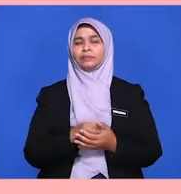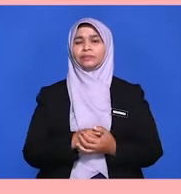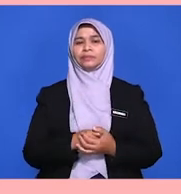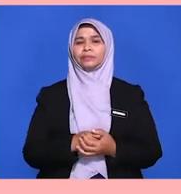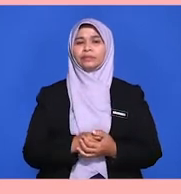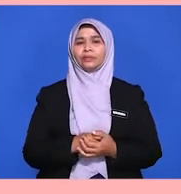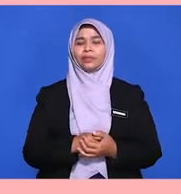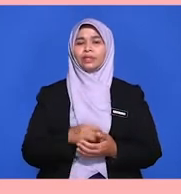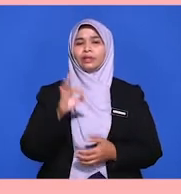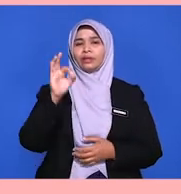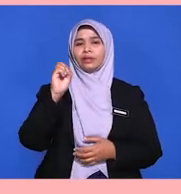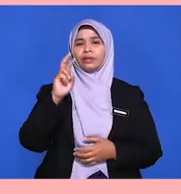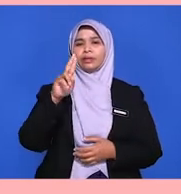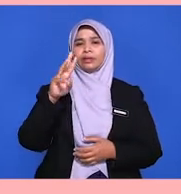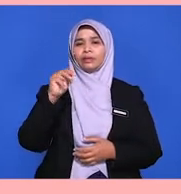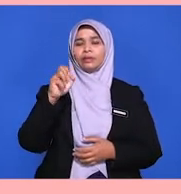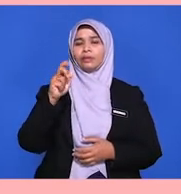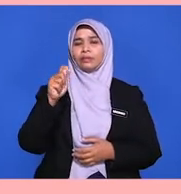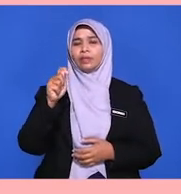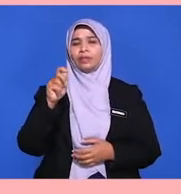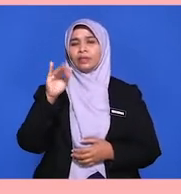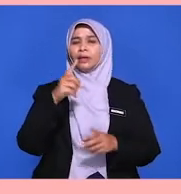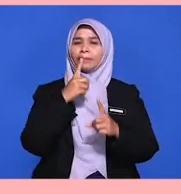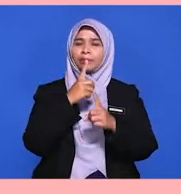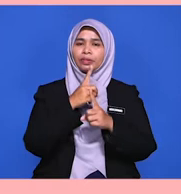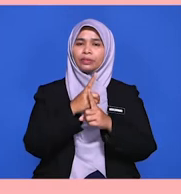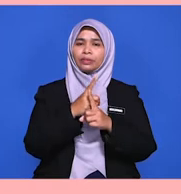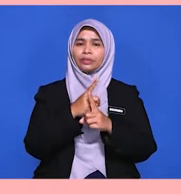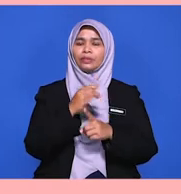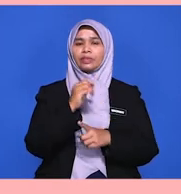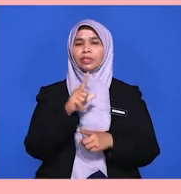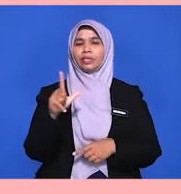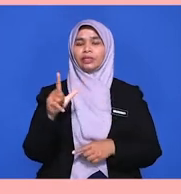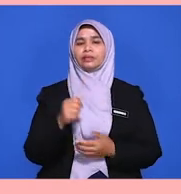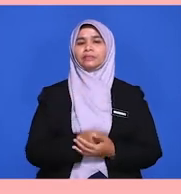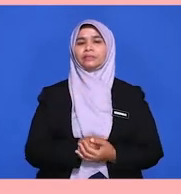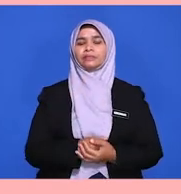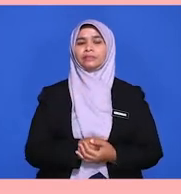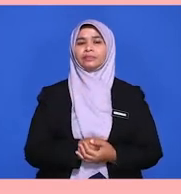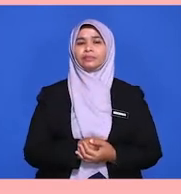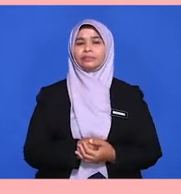Format bibliografi yang betul bagi maklumat tersebut ditulis seperti berikut.